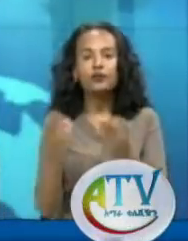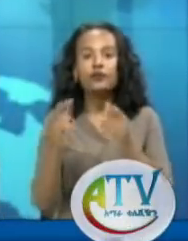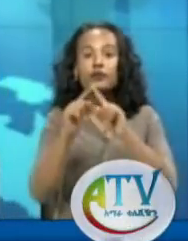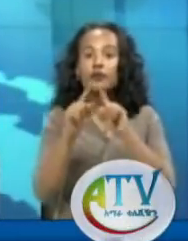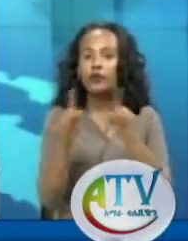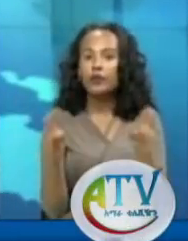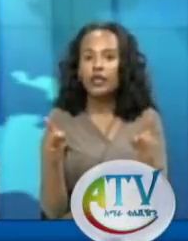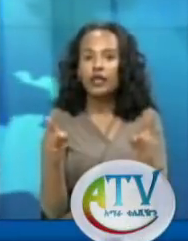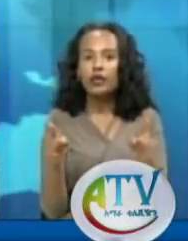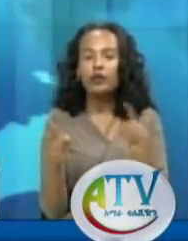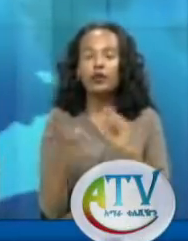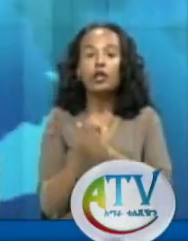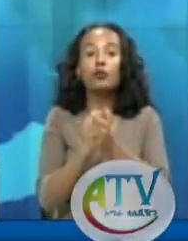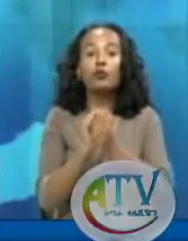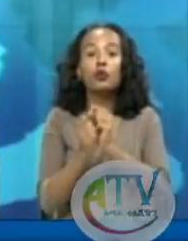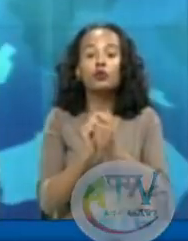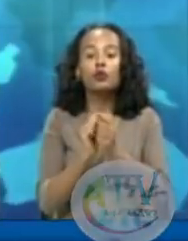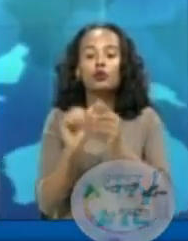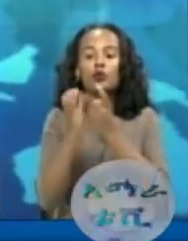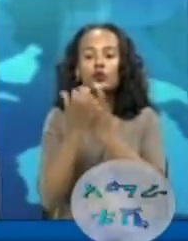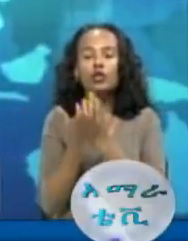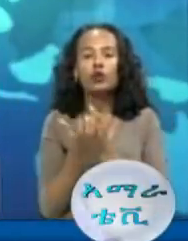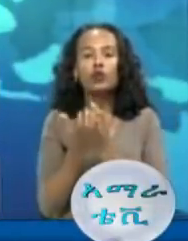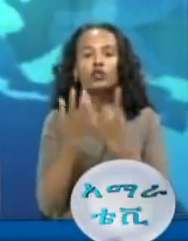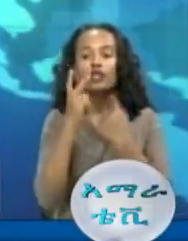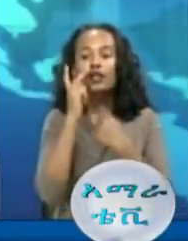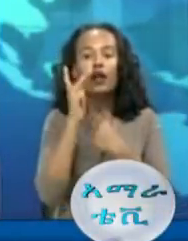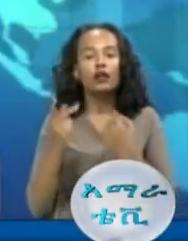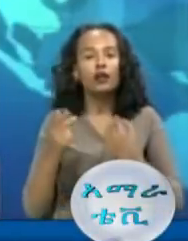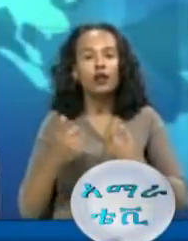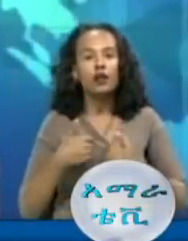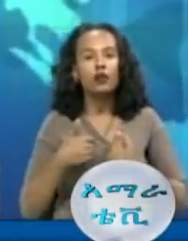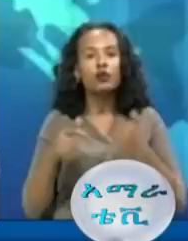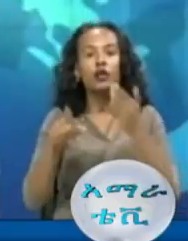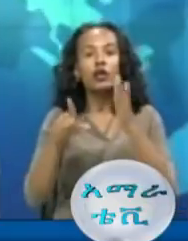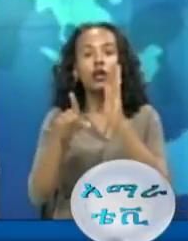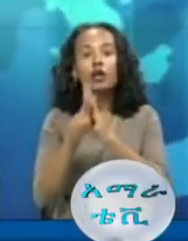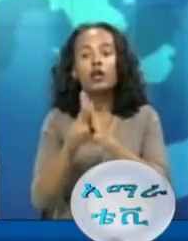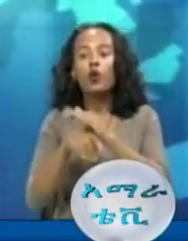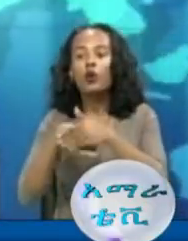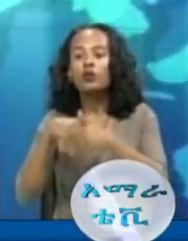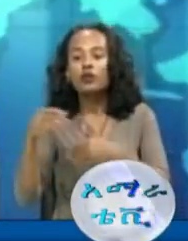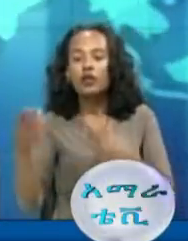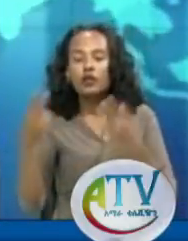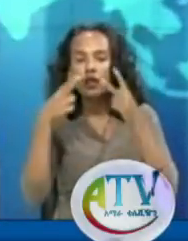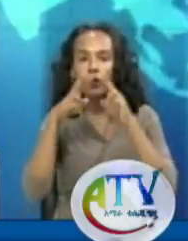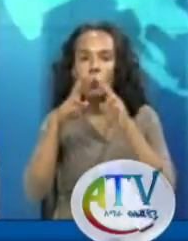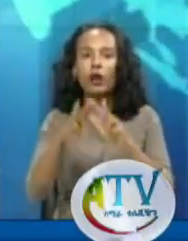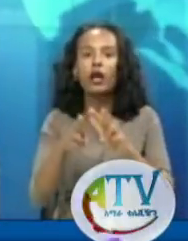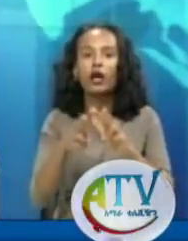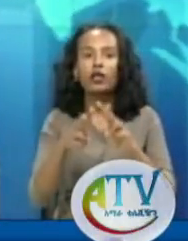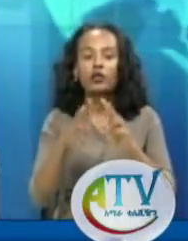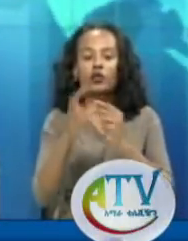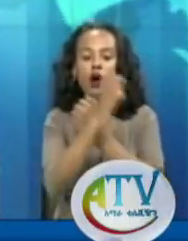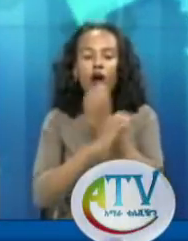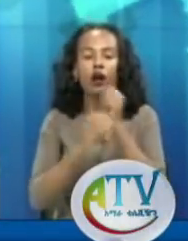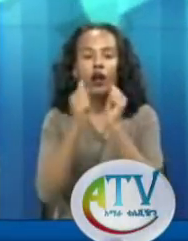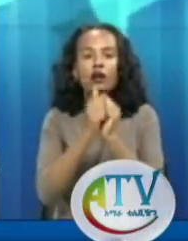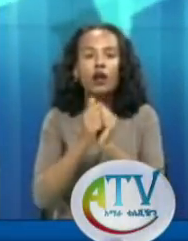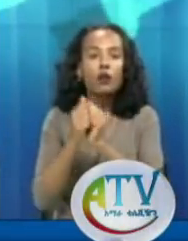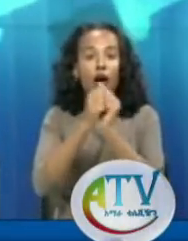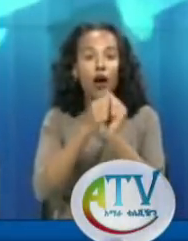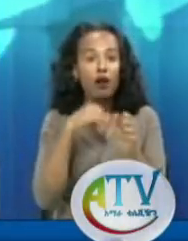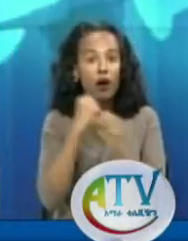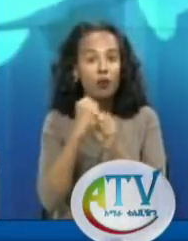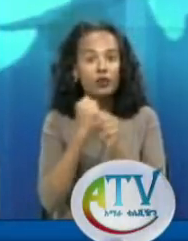በተለይም በስፖርት ሜዳዎች እየተስተዋለ ያለውን ህገወጥነት ከሚመለከታቸው አካላት ጋር በጋራ